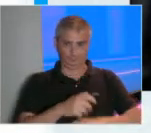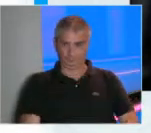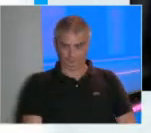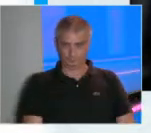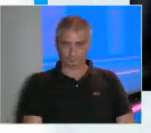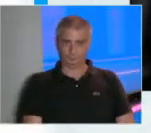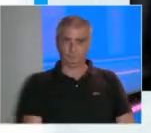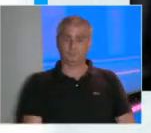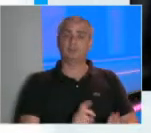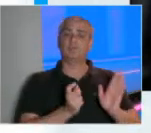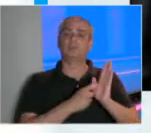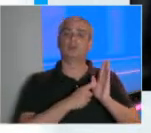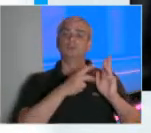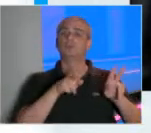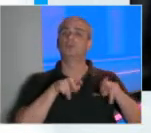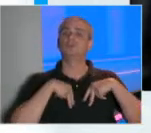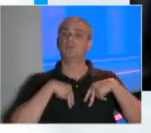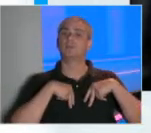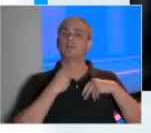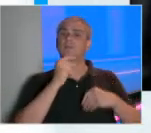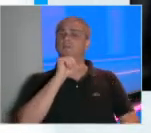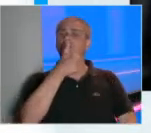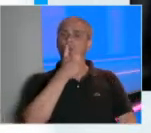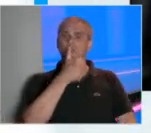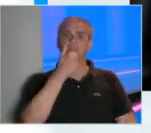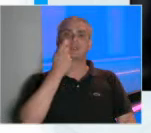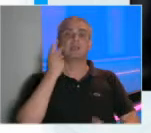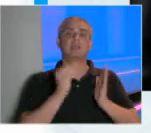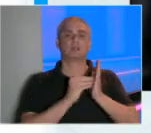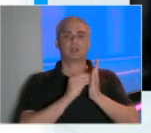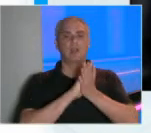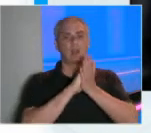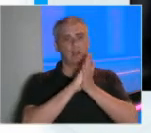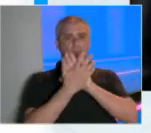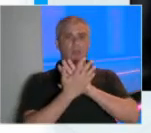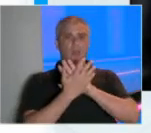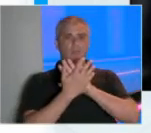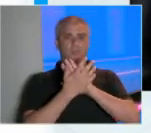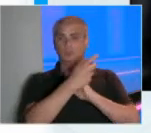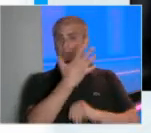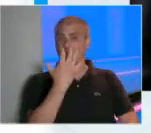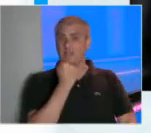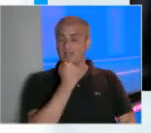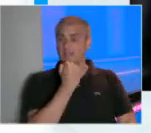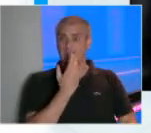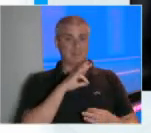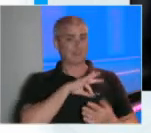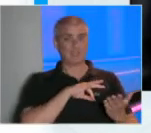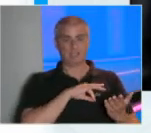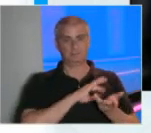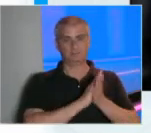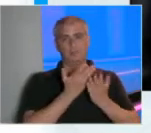כמובן מבקרת את בני גנץ, ולדרוש את השבתם כצעד ראשון. חיוני להפוך את המשוואה כך שהחזקתם